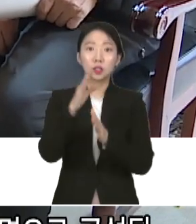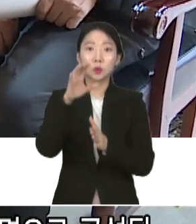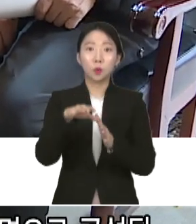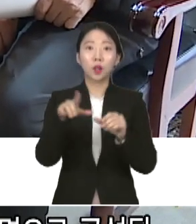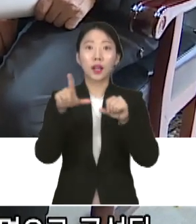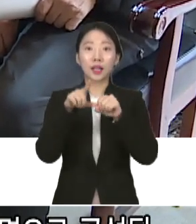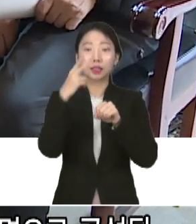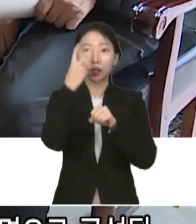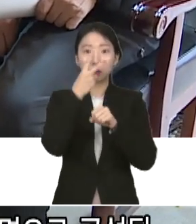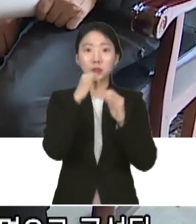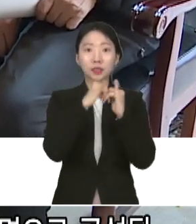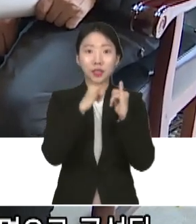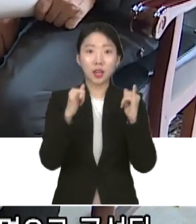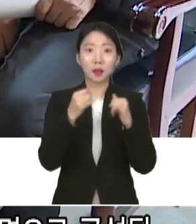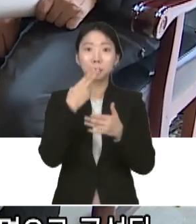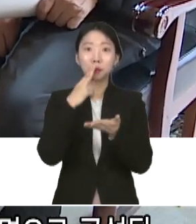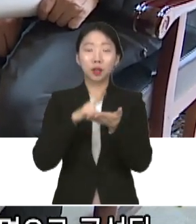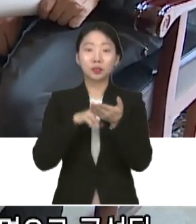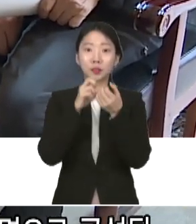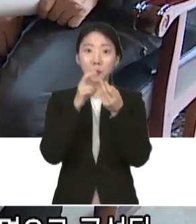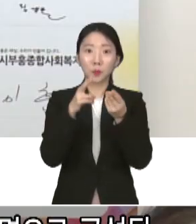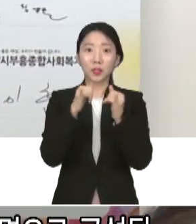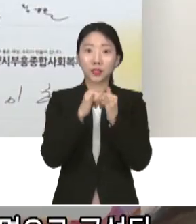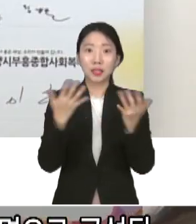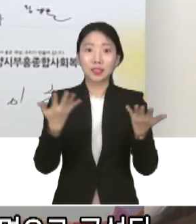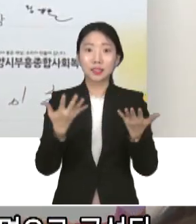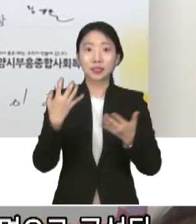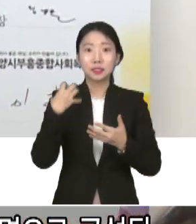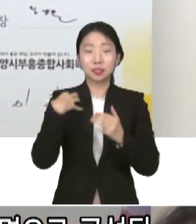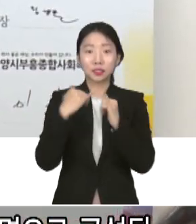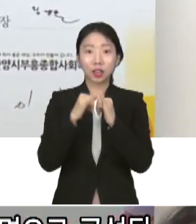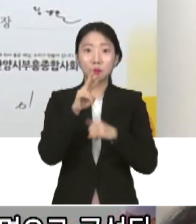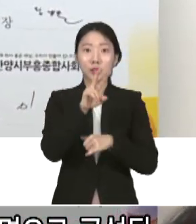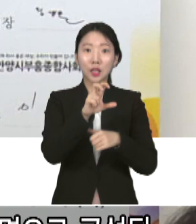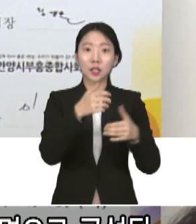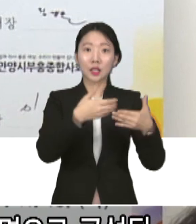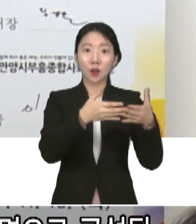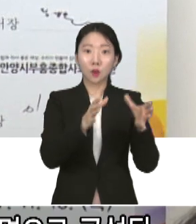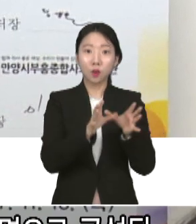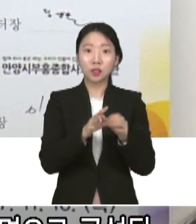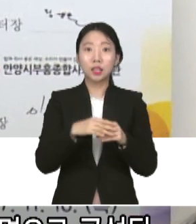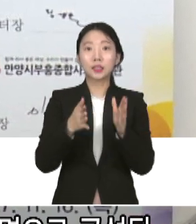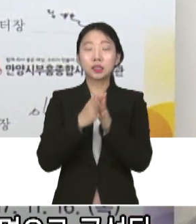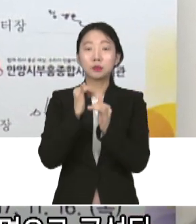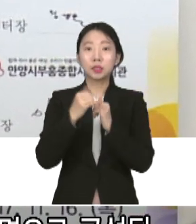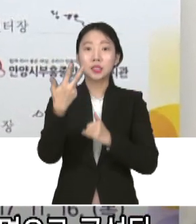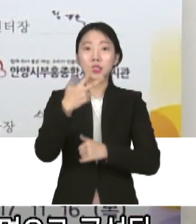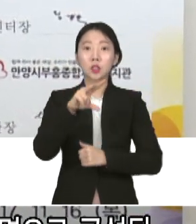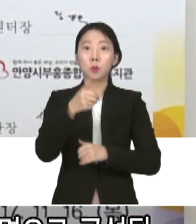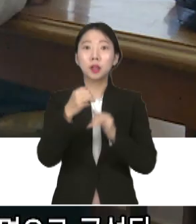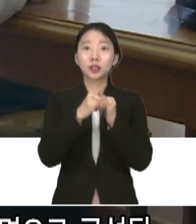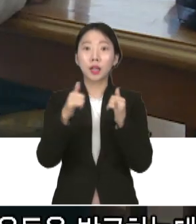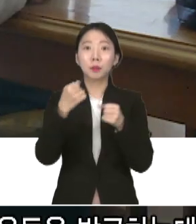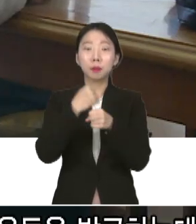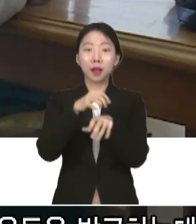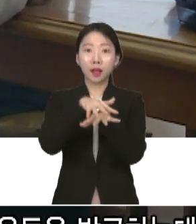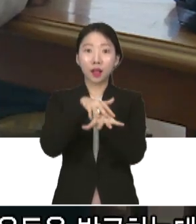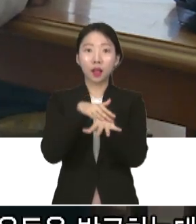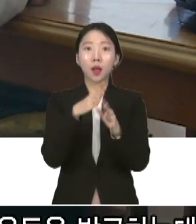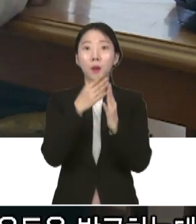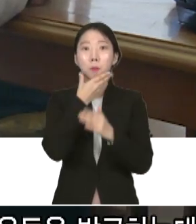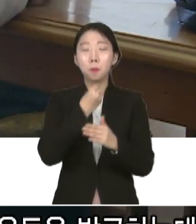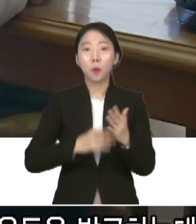시에서는 도시가스 검침 원과 우체국 집배원 등 25개 기관 및 시민 등 7천 5백여 명으로 구성된 이른바